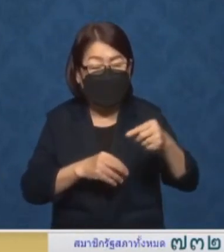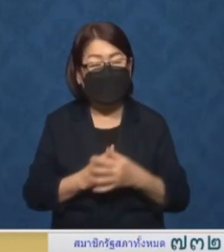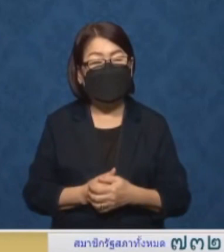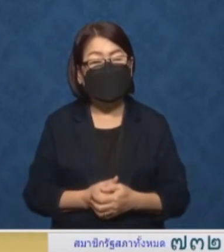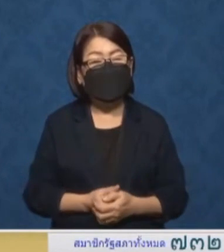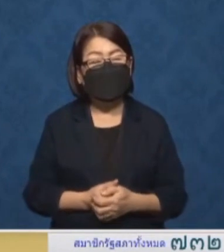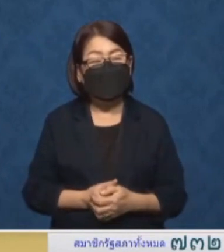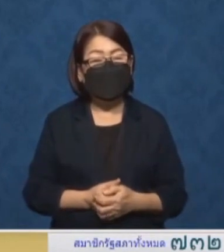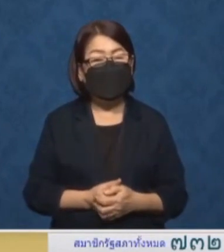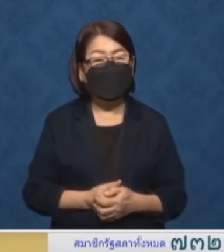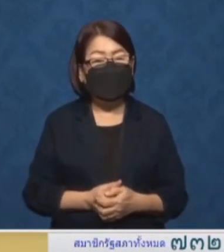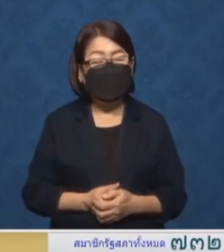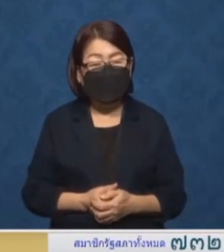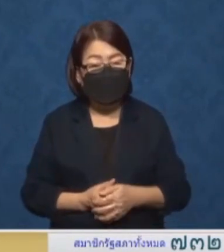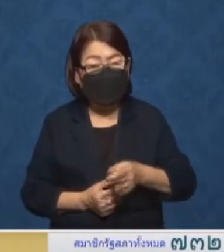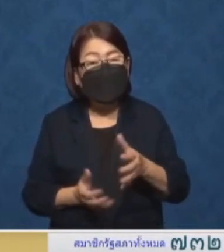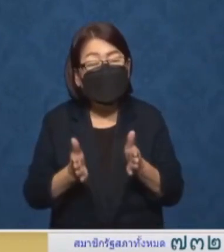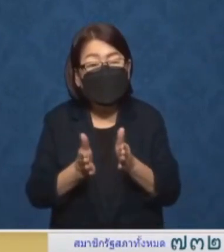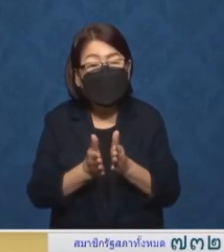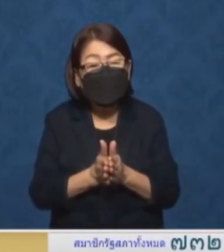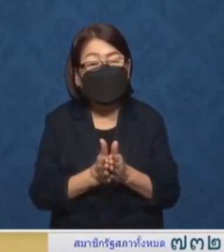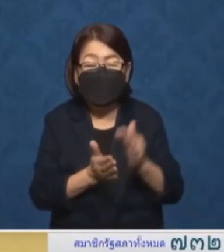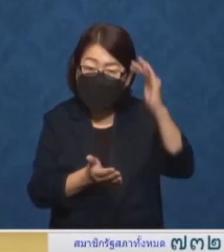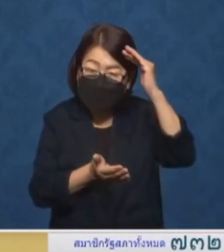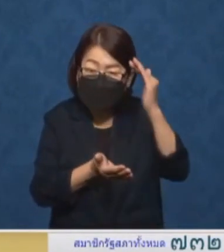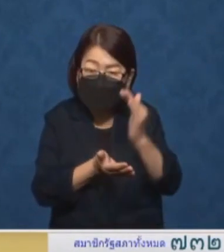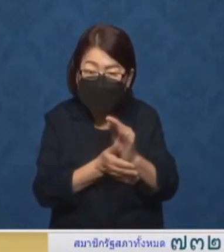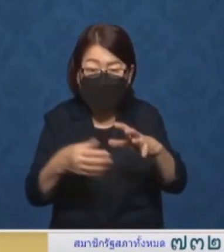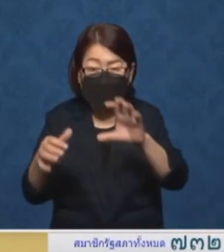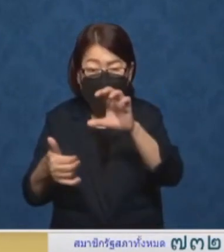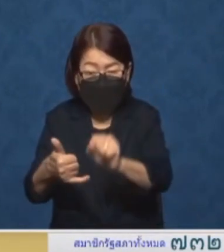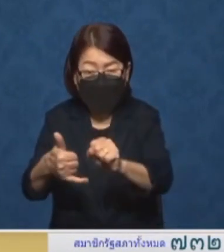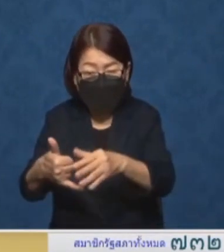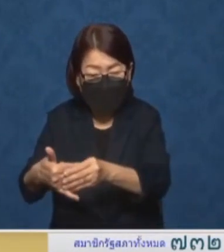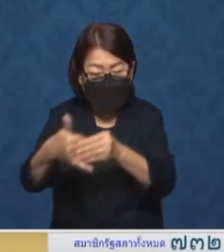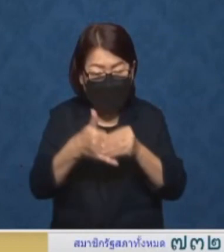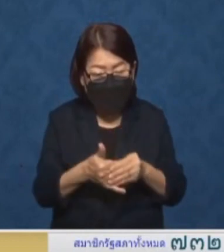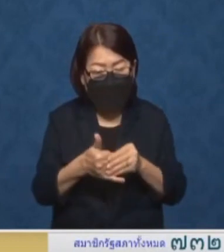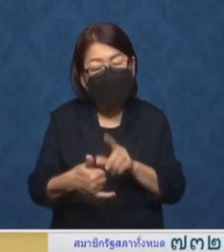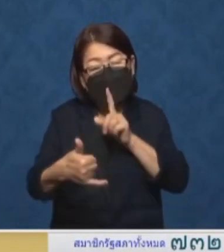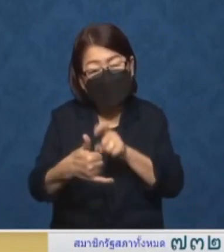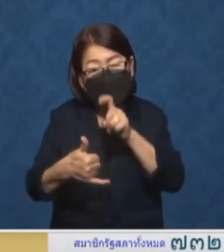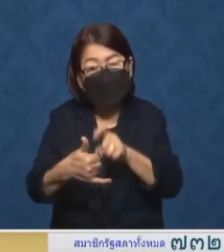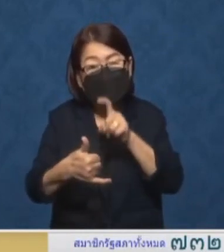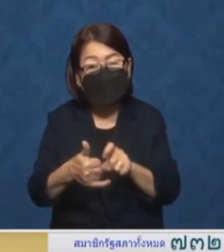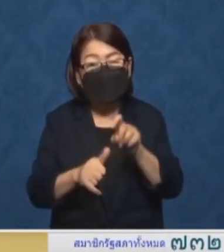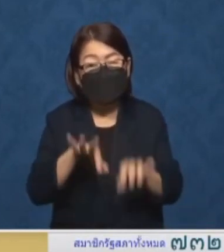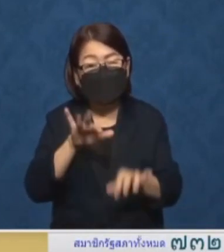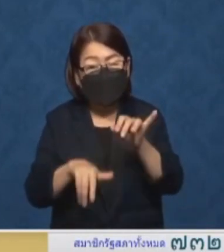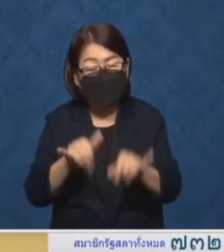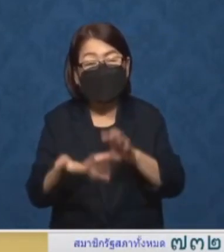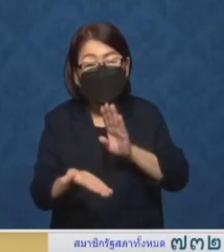มหรือพนักงานสอบสวนในคดีนั้นท่านเพิ่มเข้ามาในคดีนั้นเข้ามาท่านมาตัดคำว่า